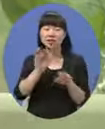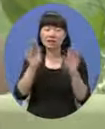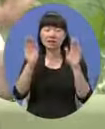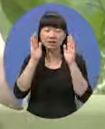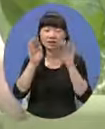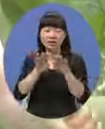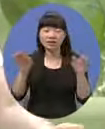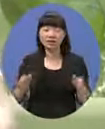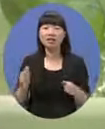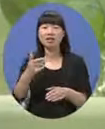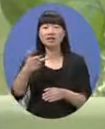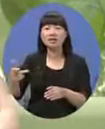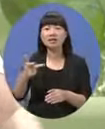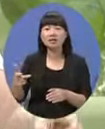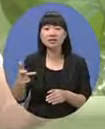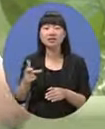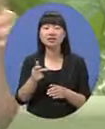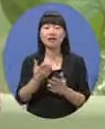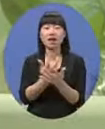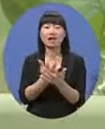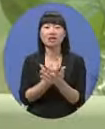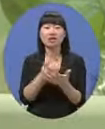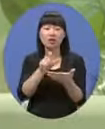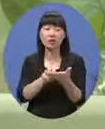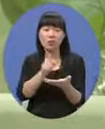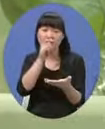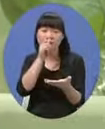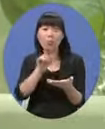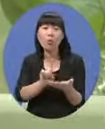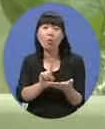책상 앞에 큰 무슨 한자가 이렇게 써있는데 그 뭐예요?